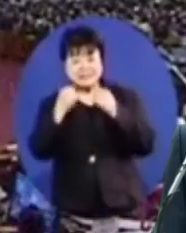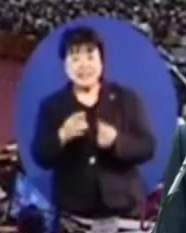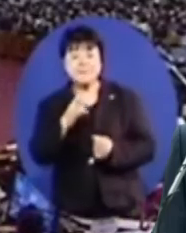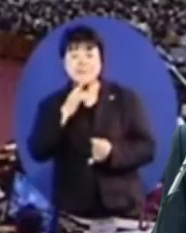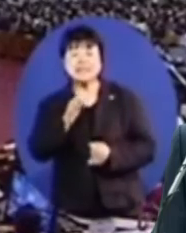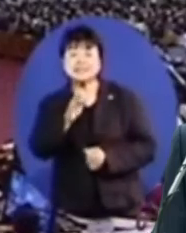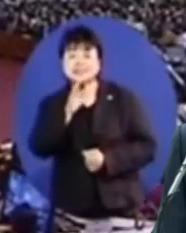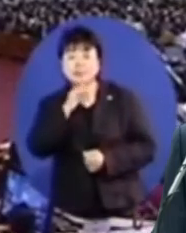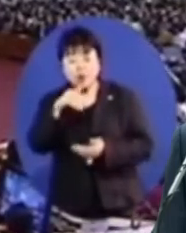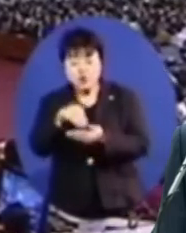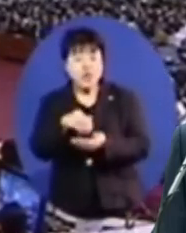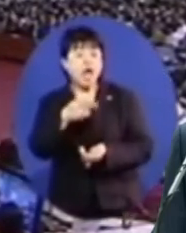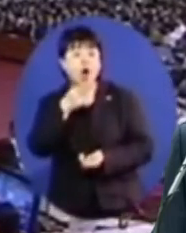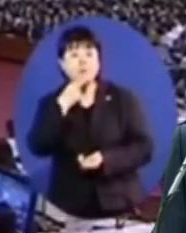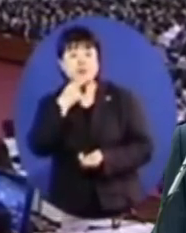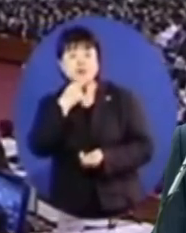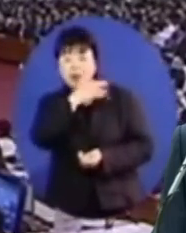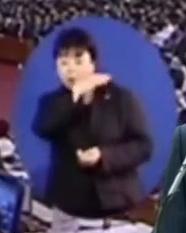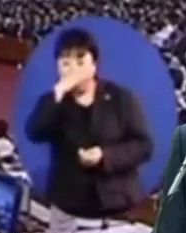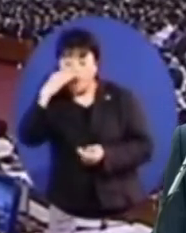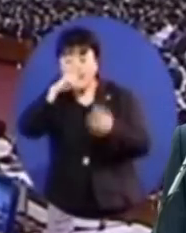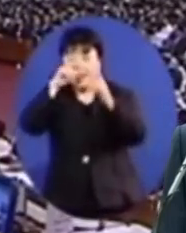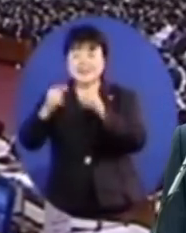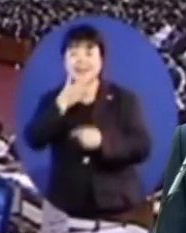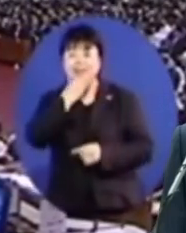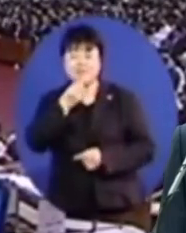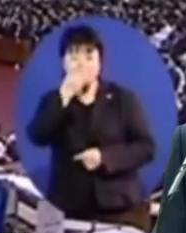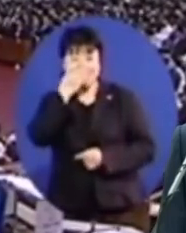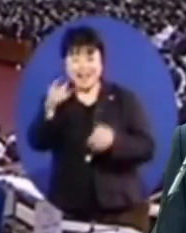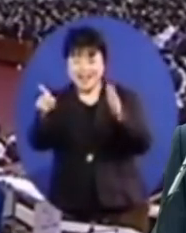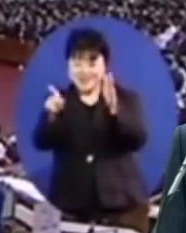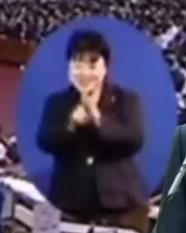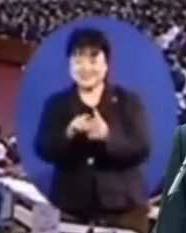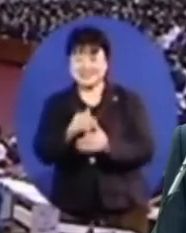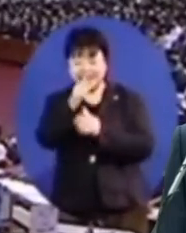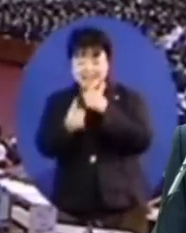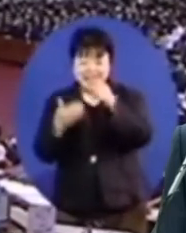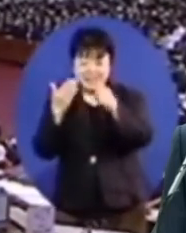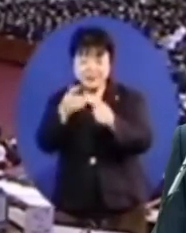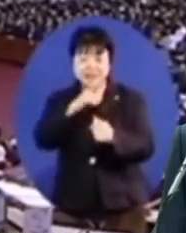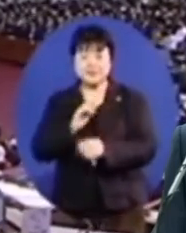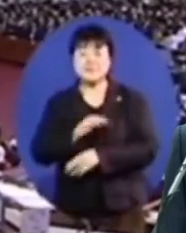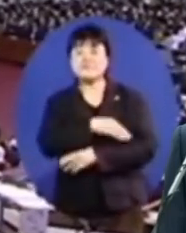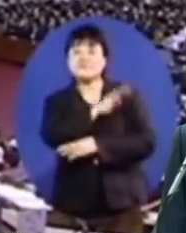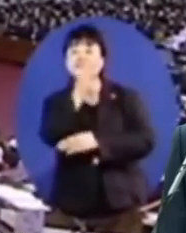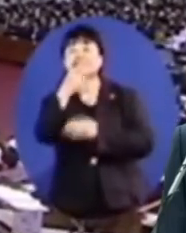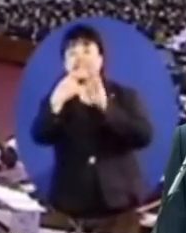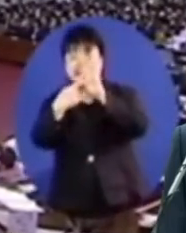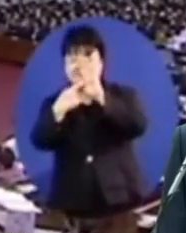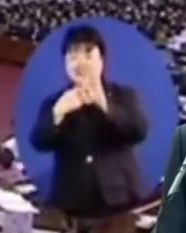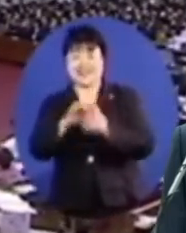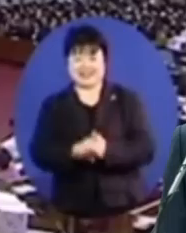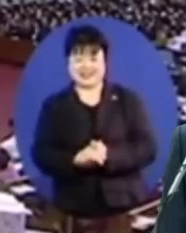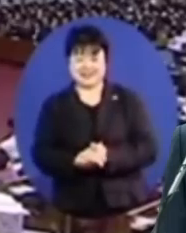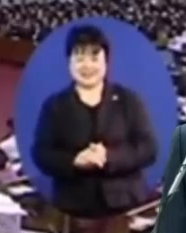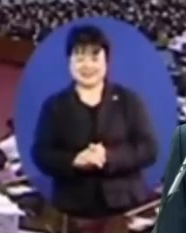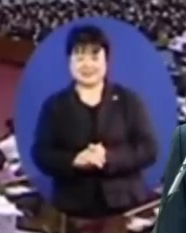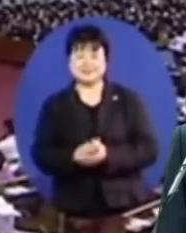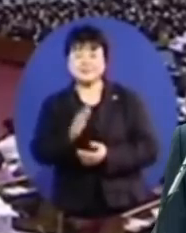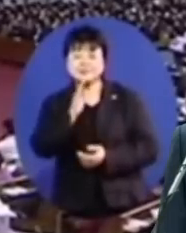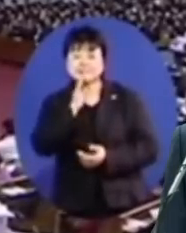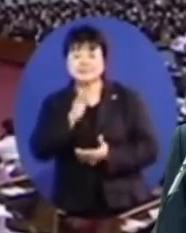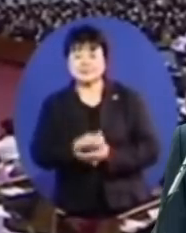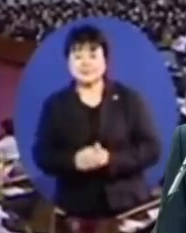참으로 후회하지 않은 올바르고 행복한 삶을 사는 것입니다. 하나님의 이름을 빛내고 살아야 하는 것입니다. 이사야 43장